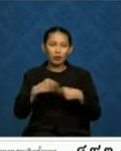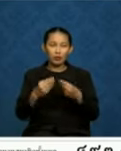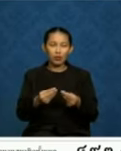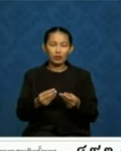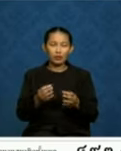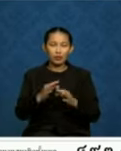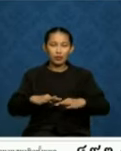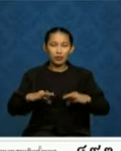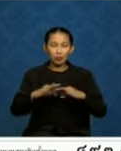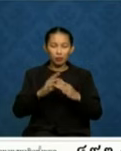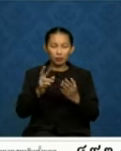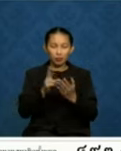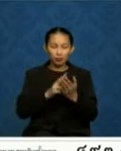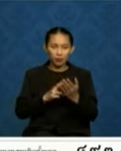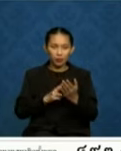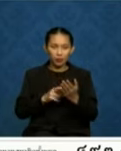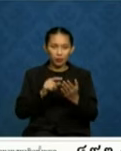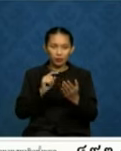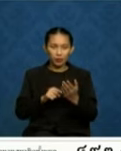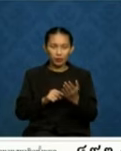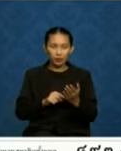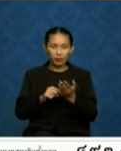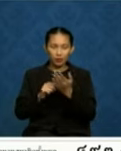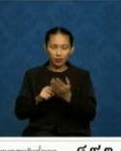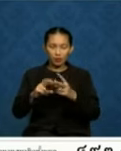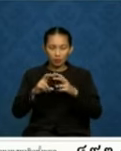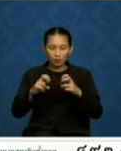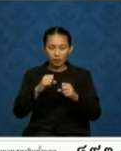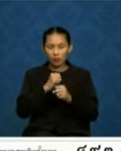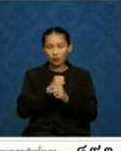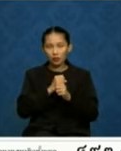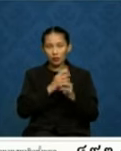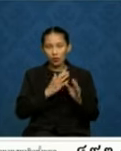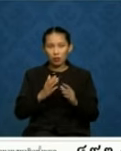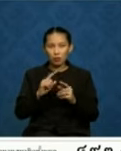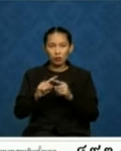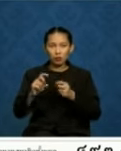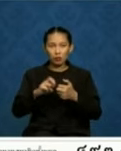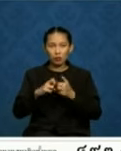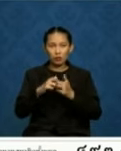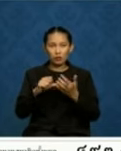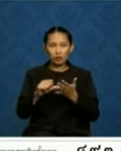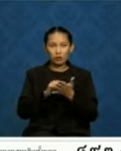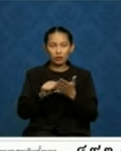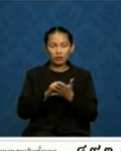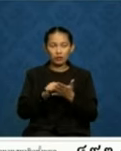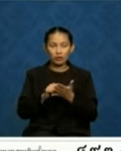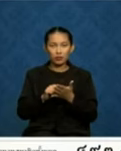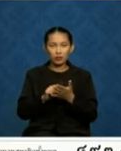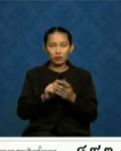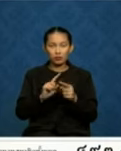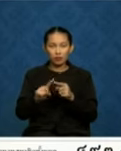ลการพิจารณาศึกษาและผลการดำเนินงานแก้ไขปัญหายาสูบยาเส้น